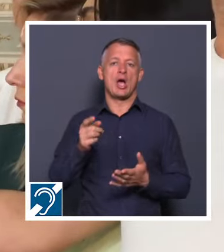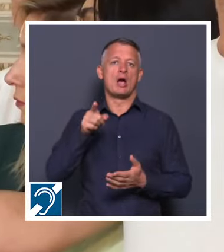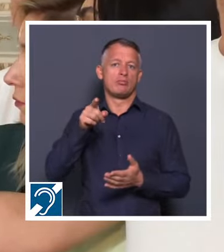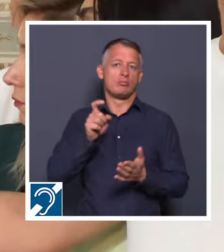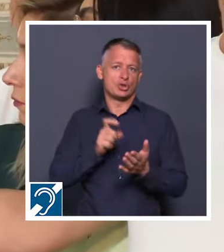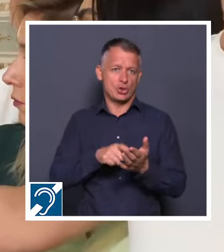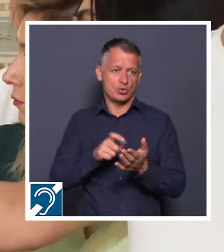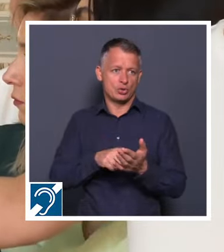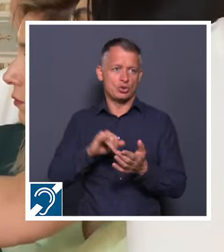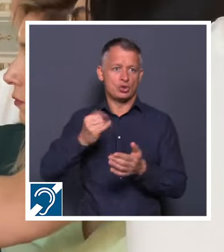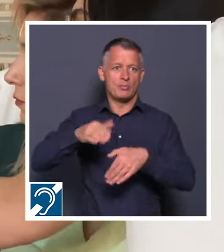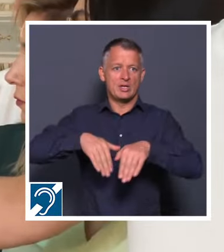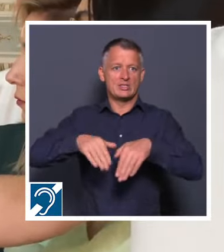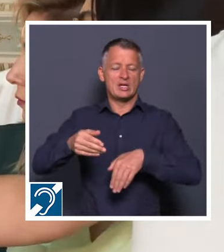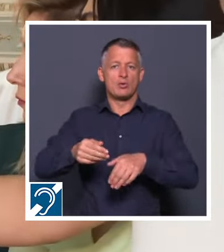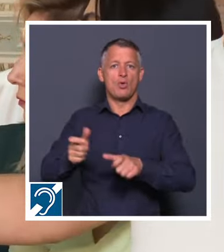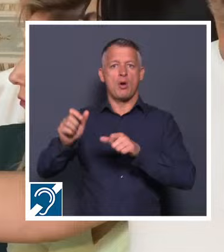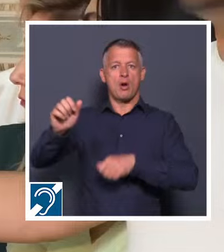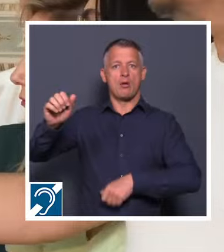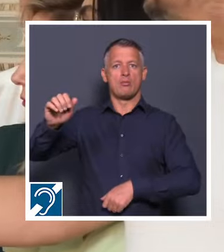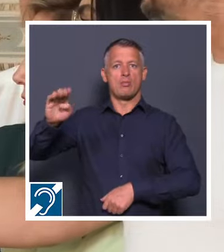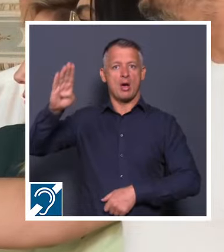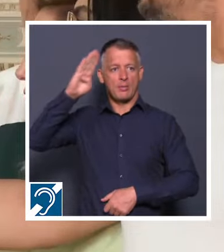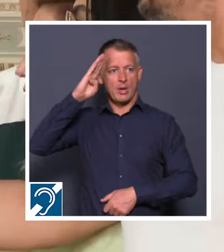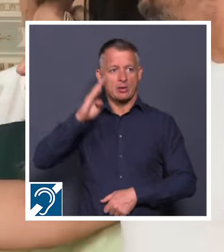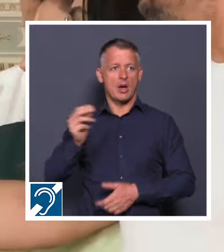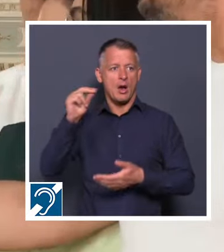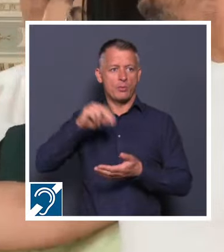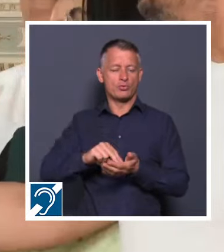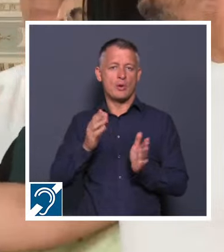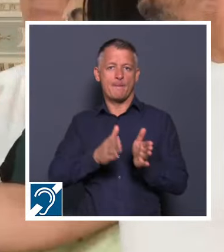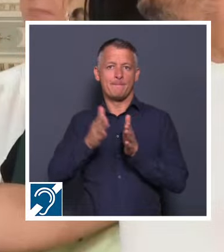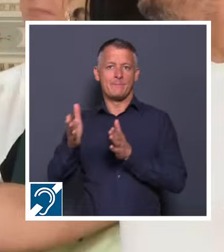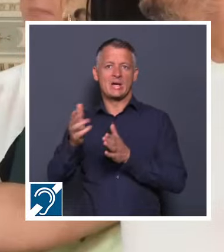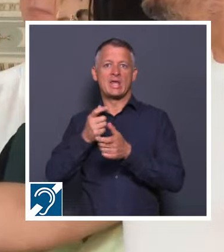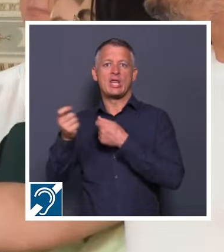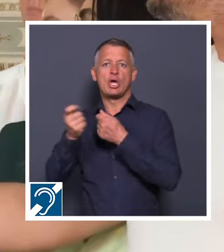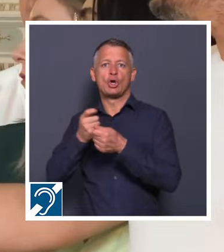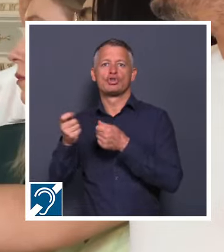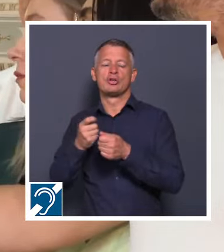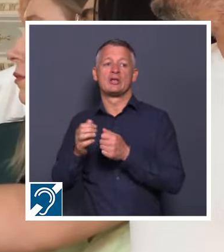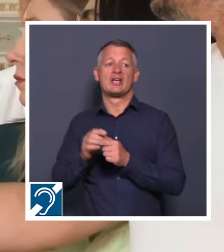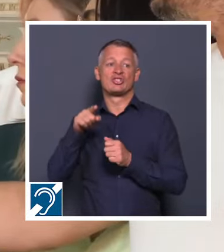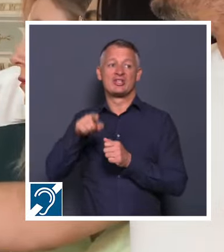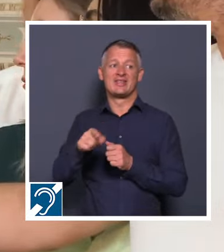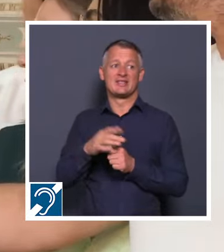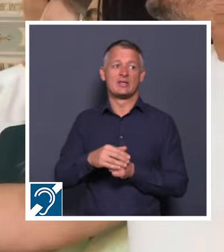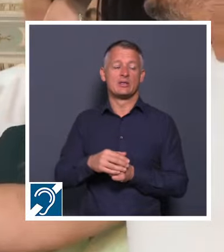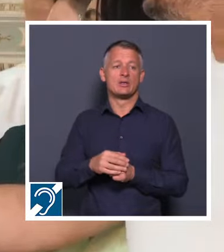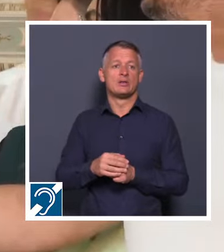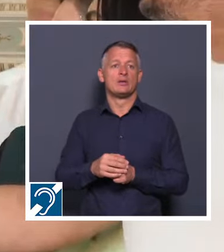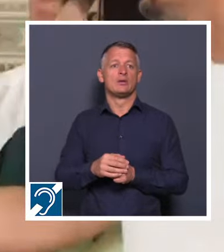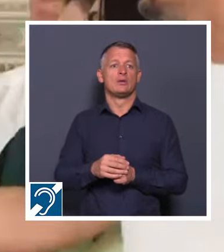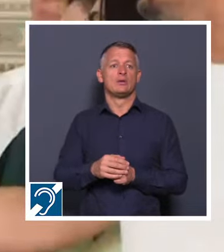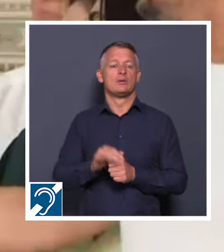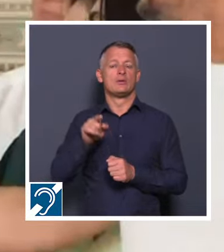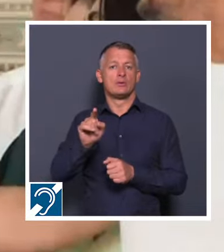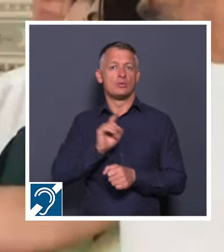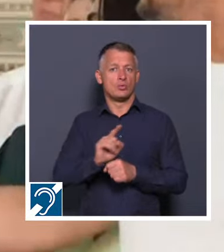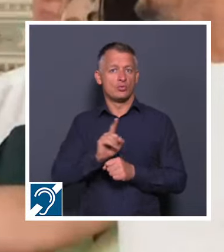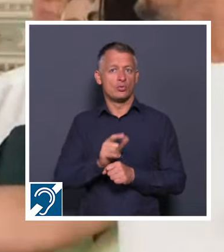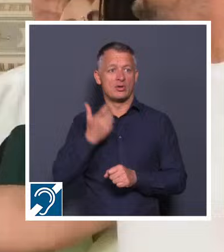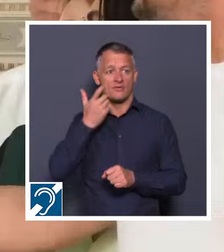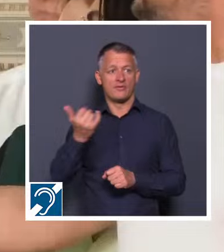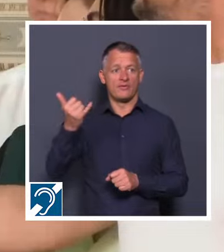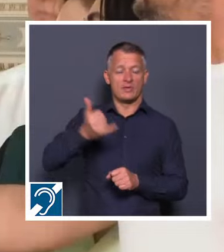fapt, și cei de la Ministerul Apărării au înserat-o în partea de negociere este ca această capabilitate, în momentul în care vine în